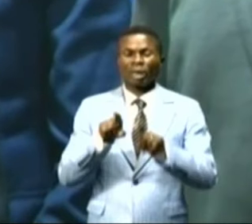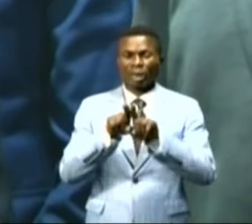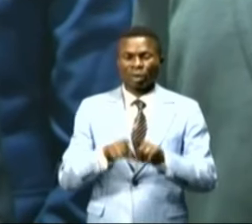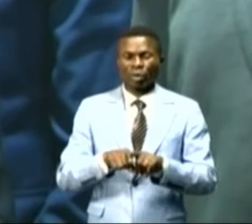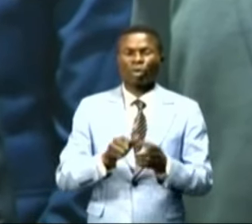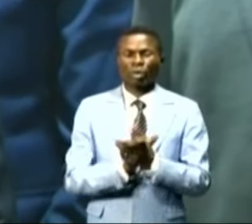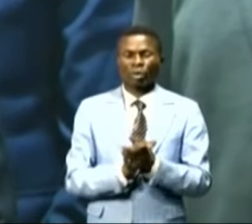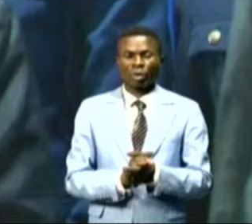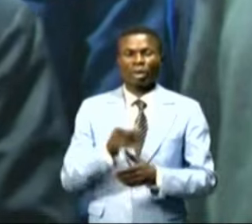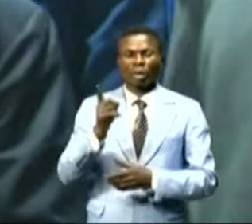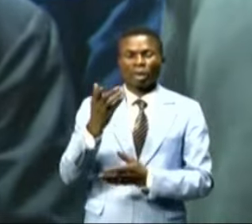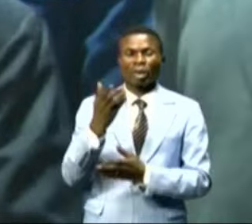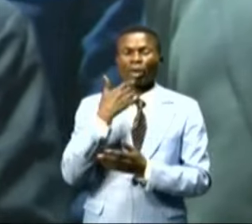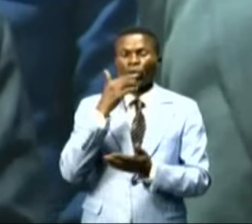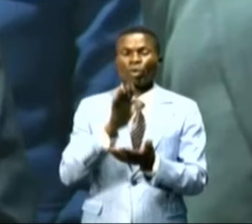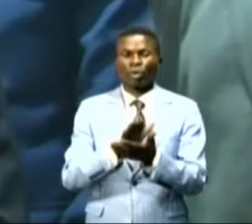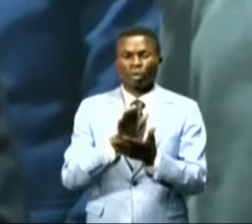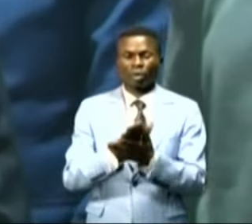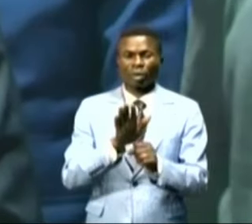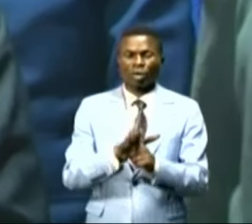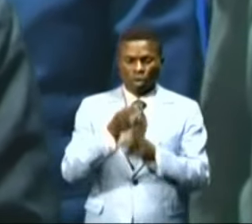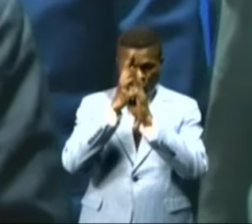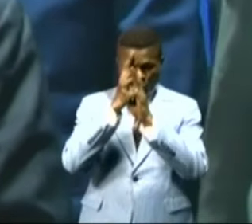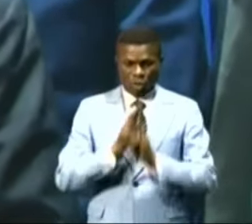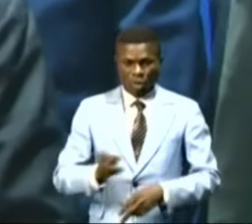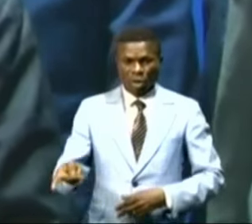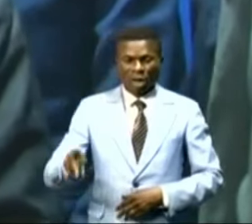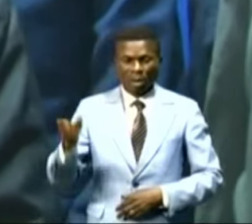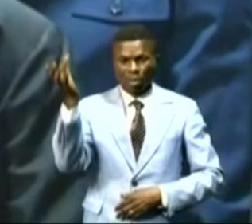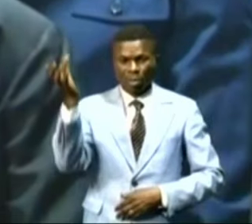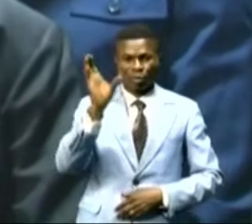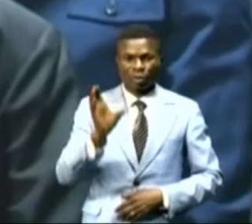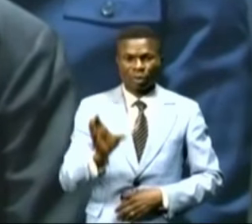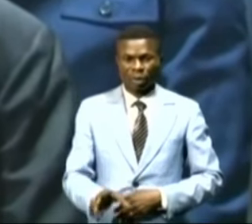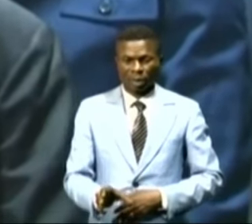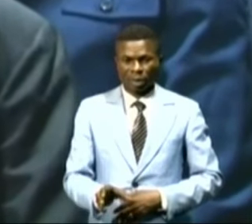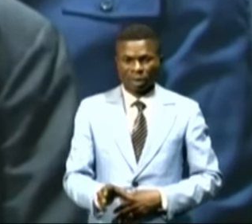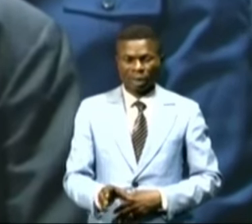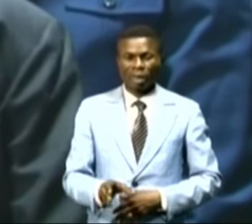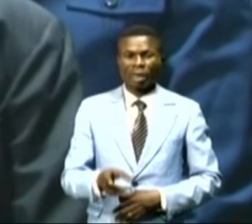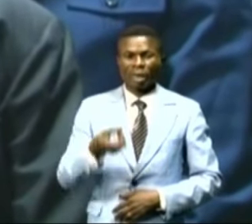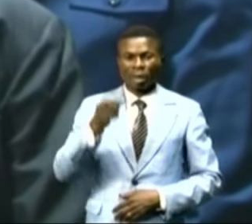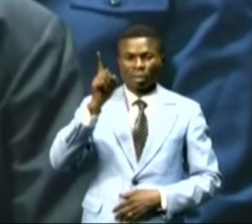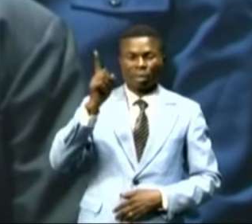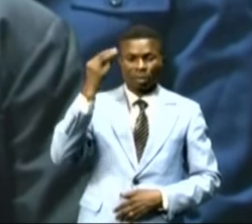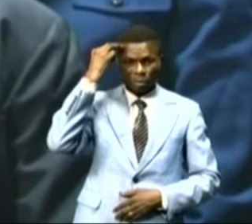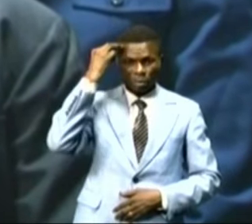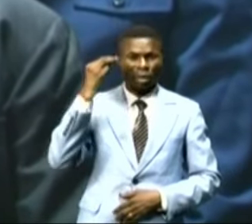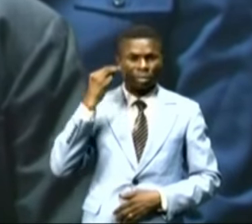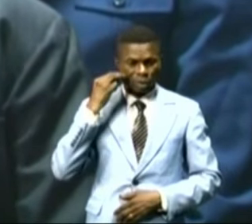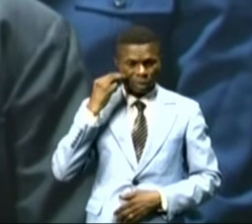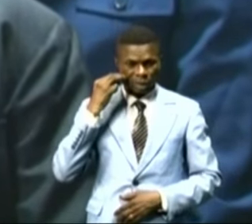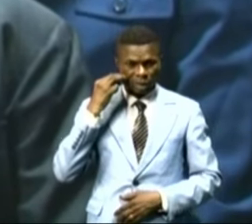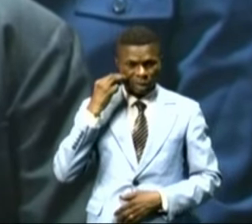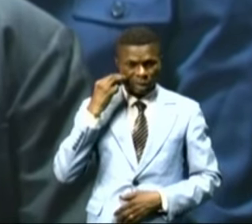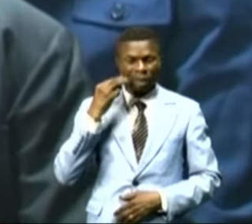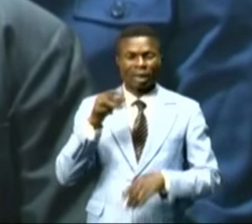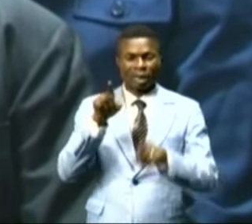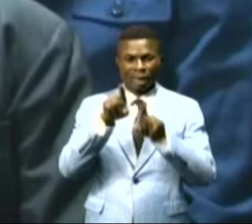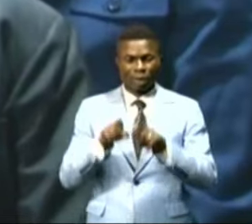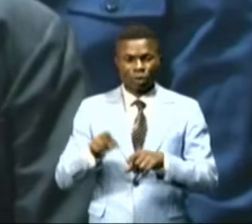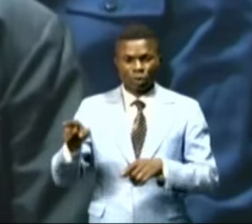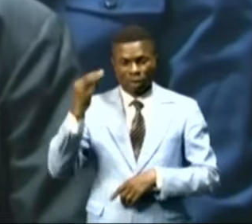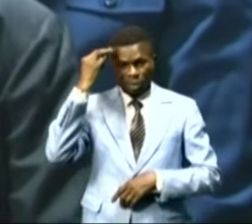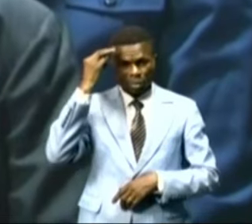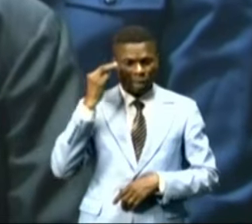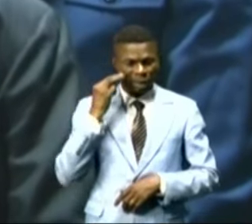rendons des vivants hommages, a honoré la province Congo centrale, que la première ministre, c'est une donne chez nous, c'est une